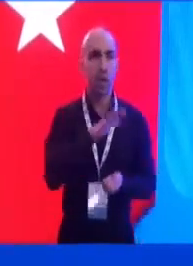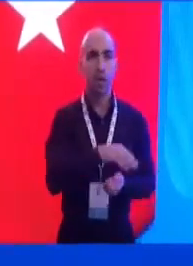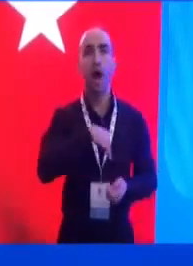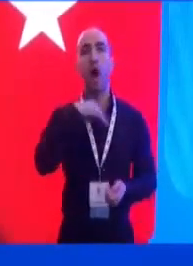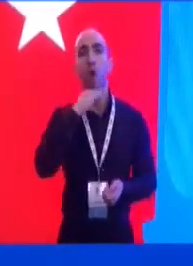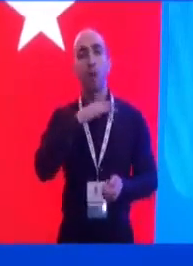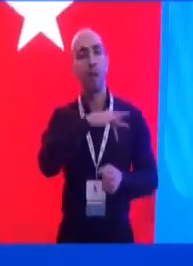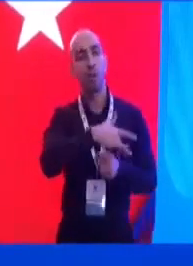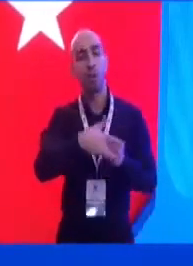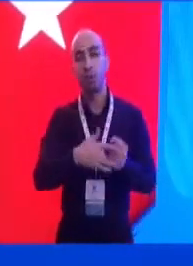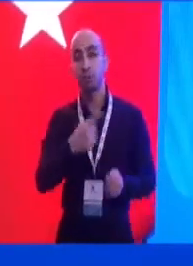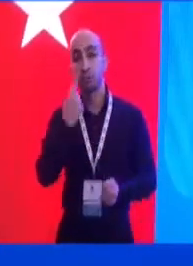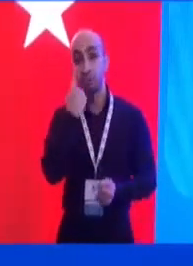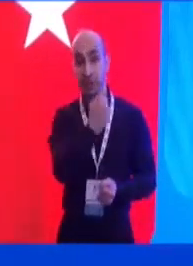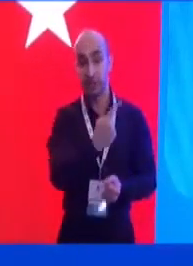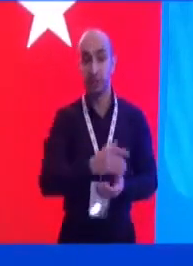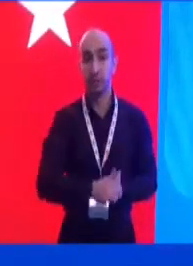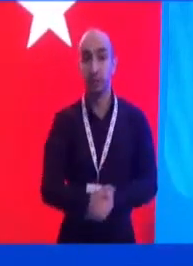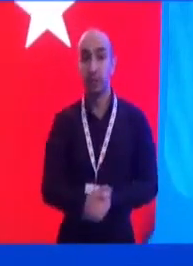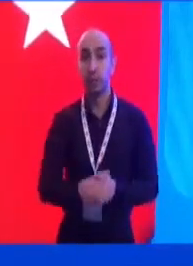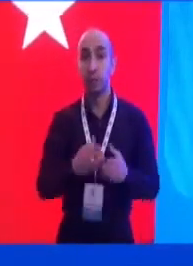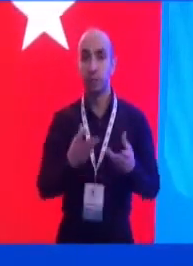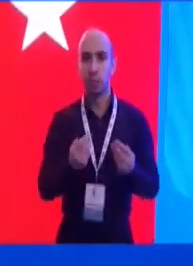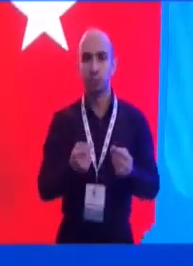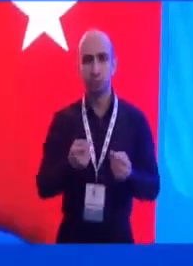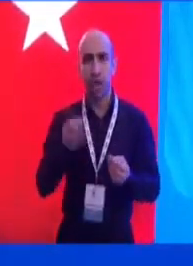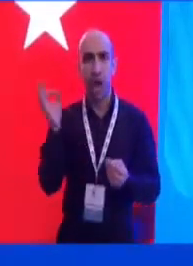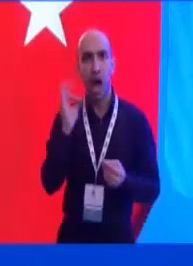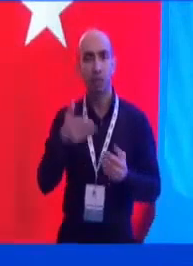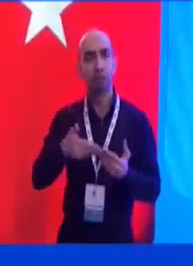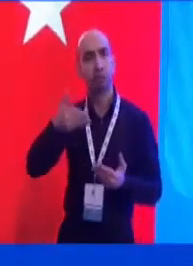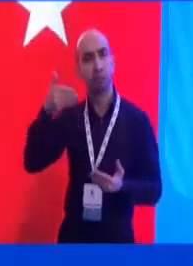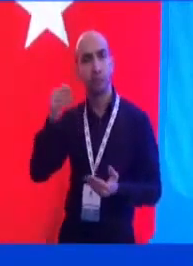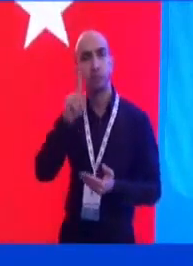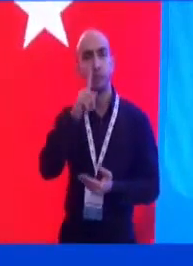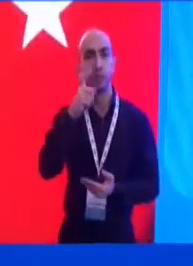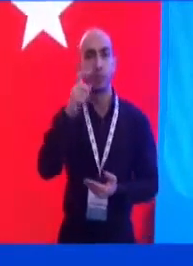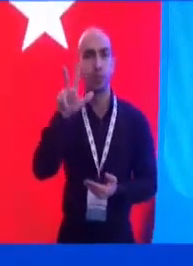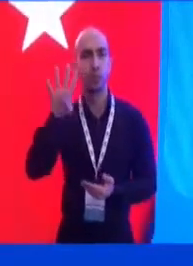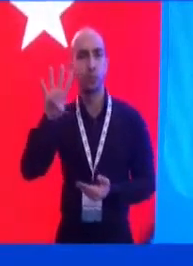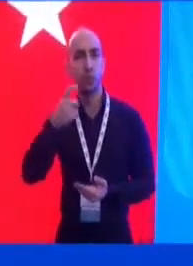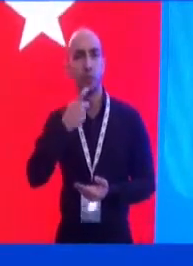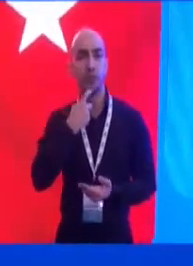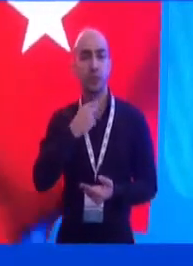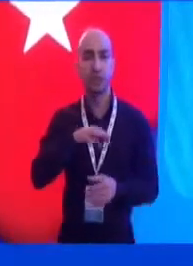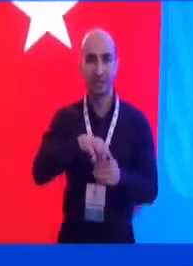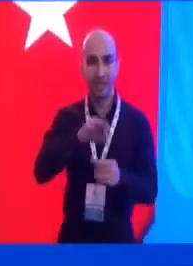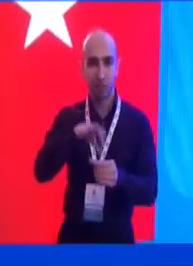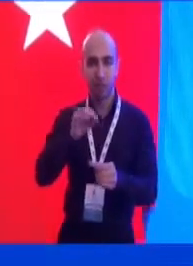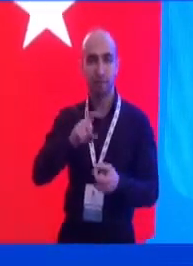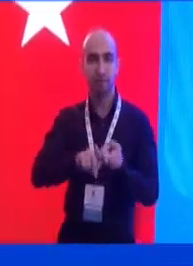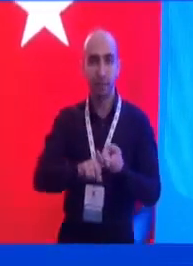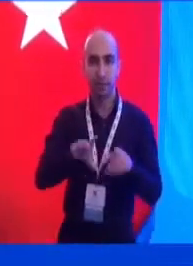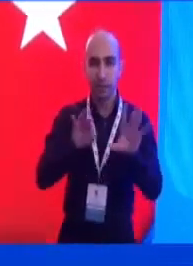göre baktığımızda çok daha erken bir tarihte 1934 yılında seçme ve seçilme